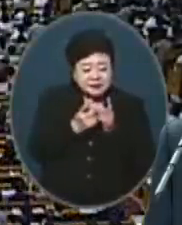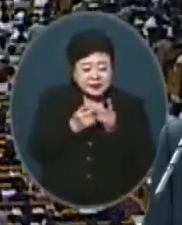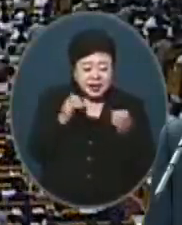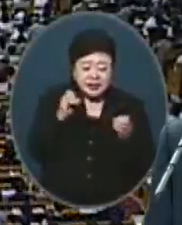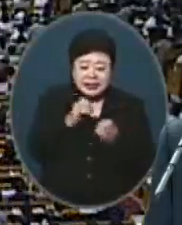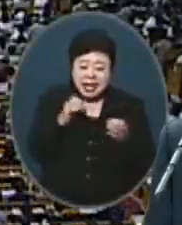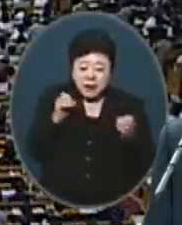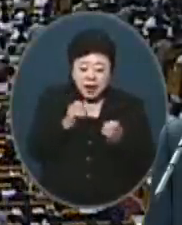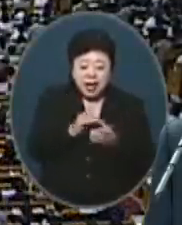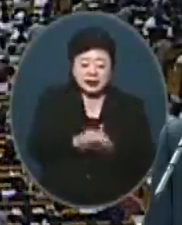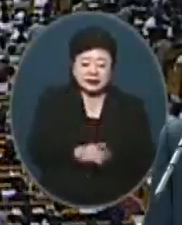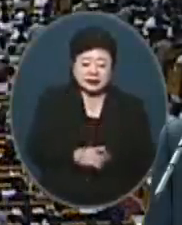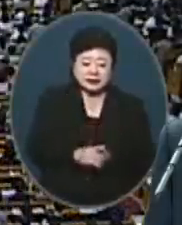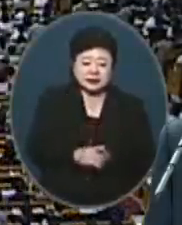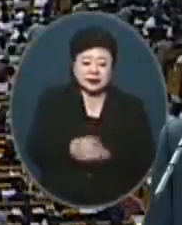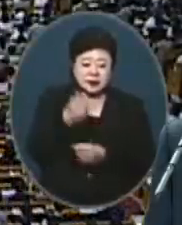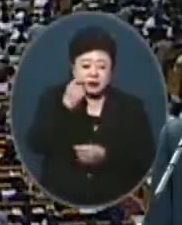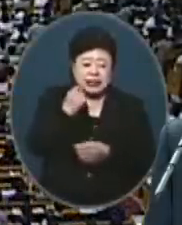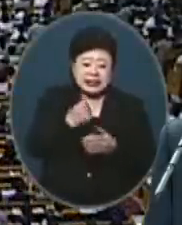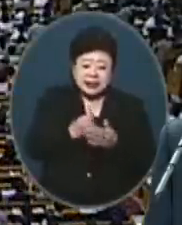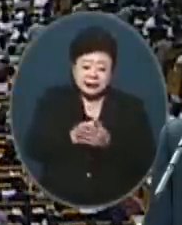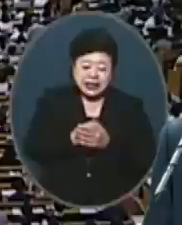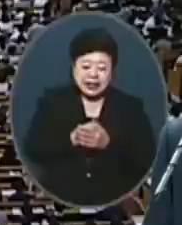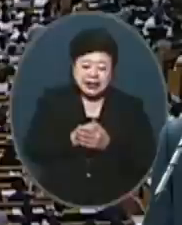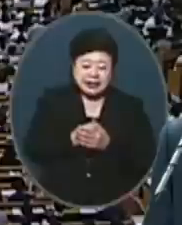대화를 하려도 대화를 할 수 없으므로